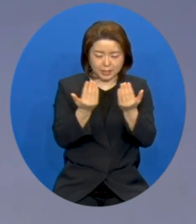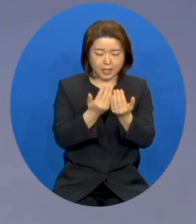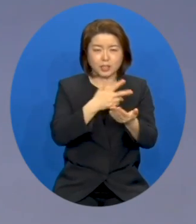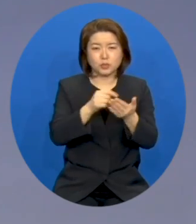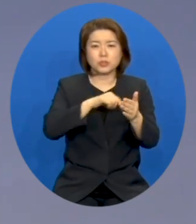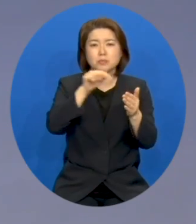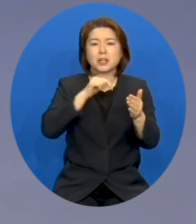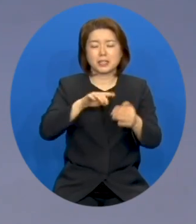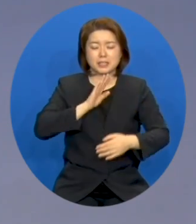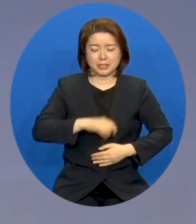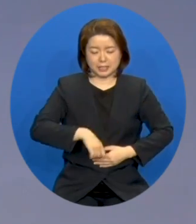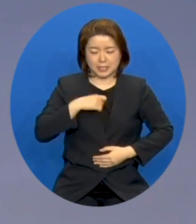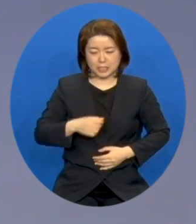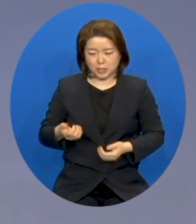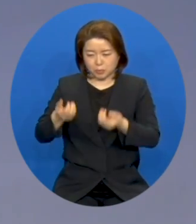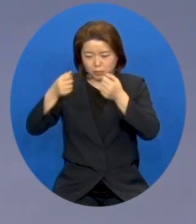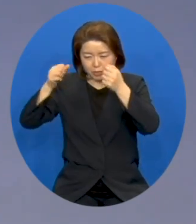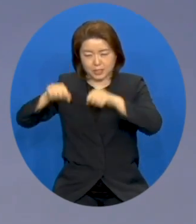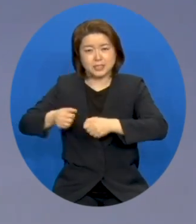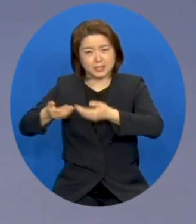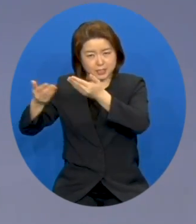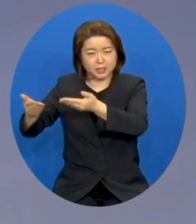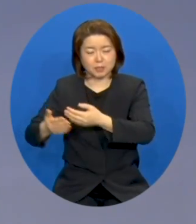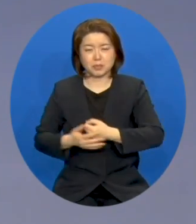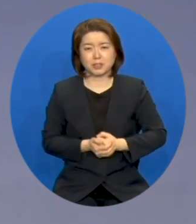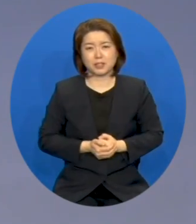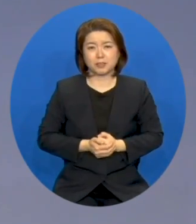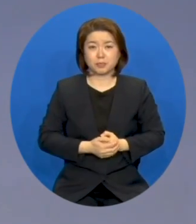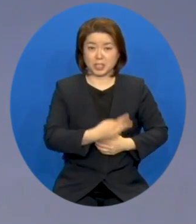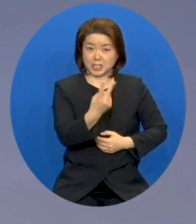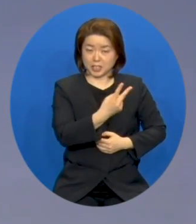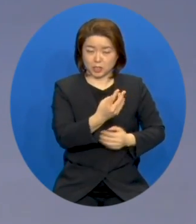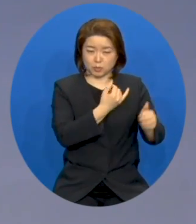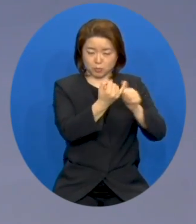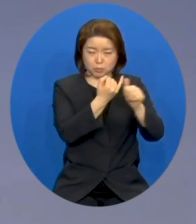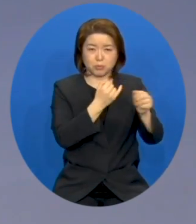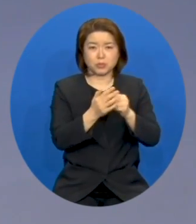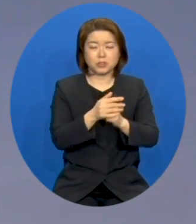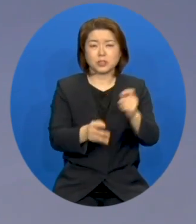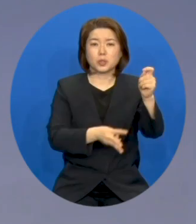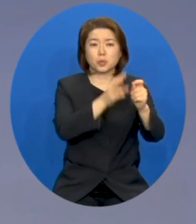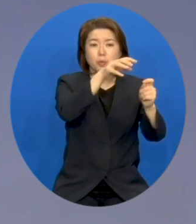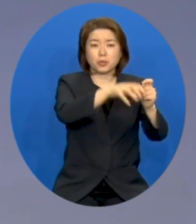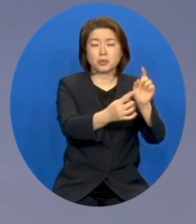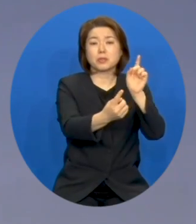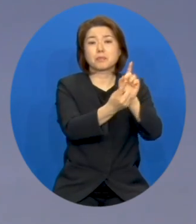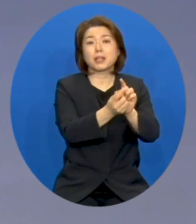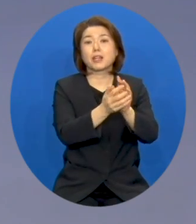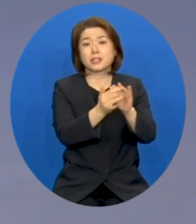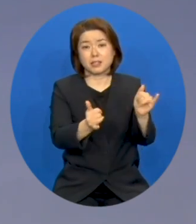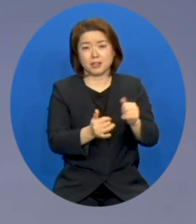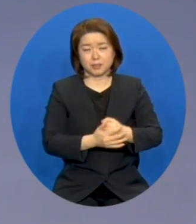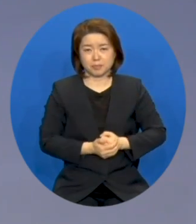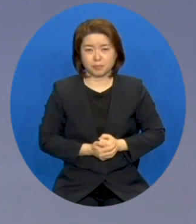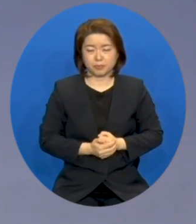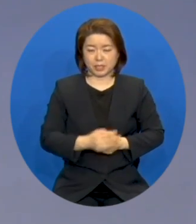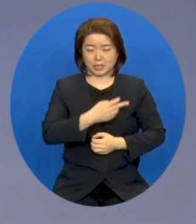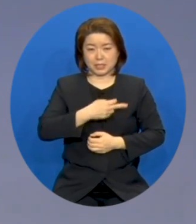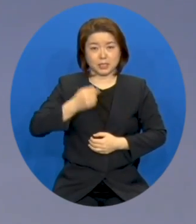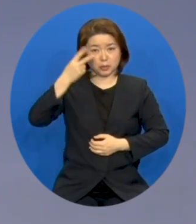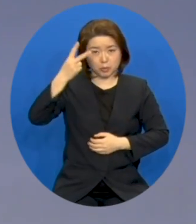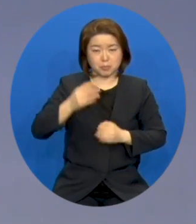문안합니다. 이 아굴라와 브리스가 부부는 고린도에서 만난 사람입니다. 사도